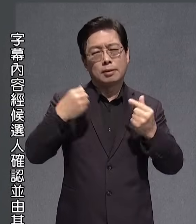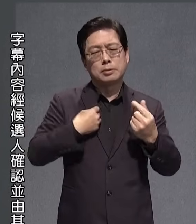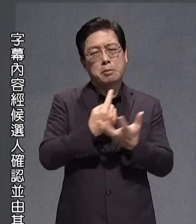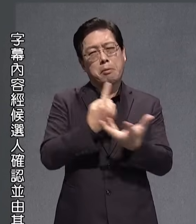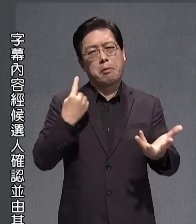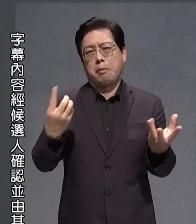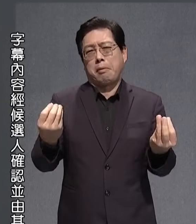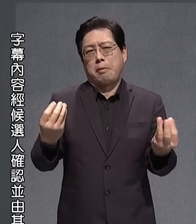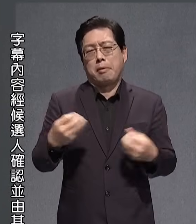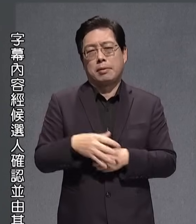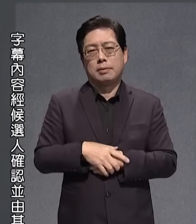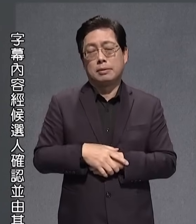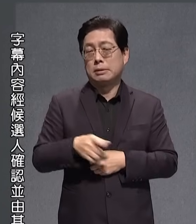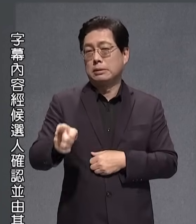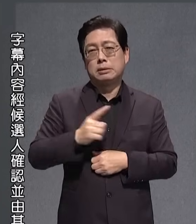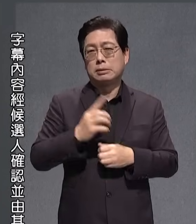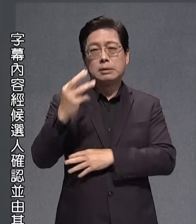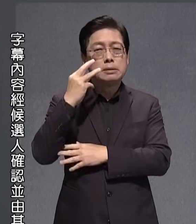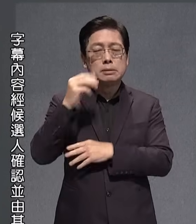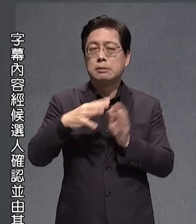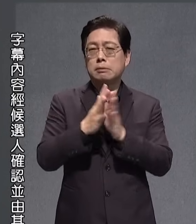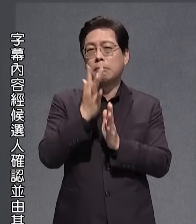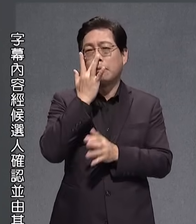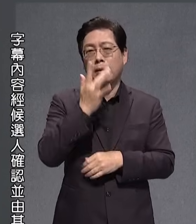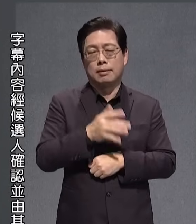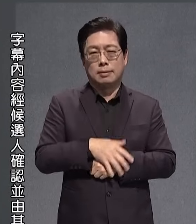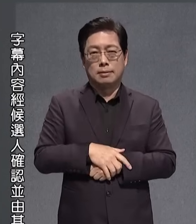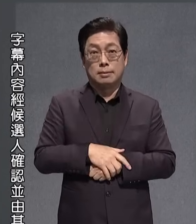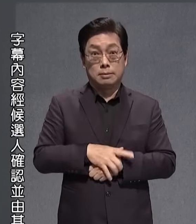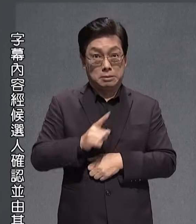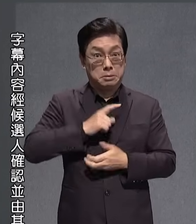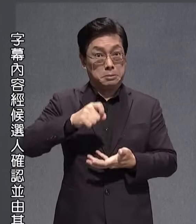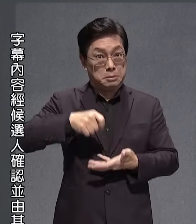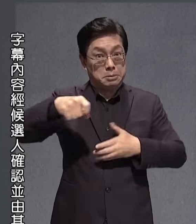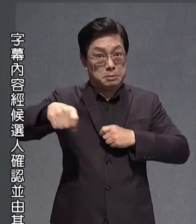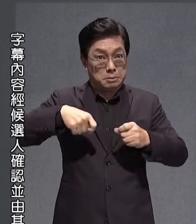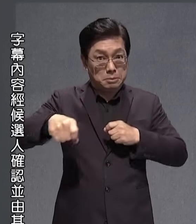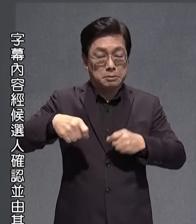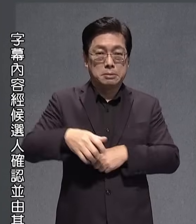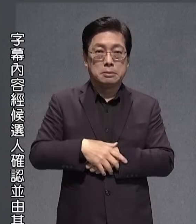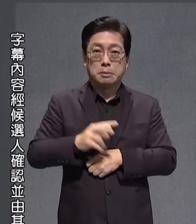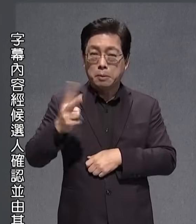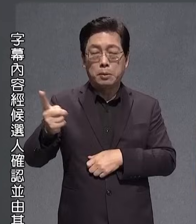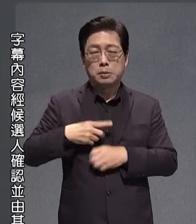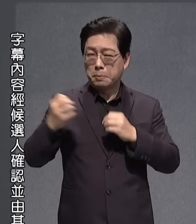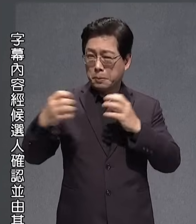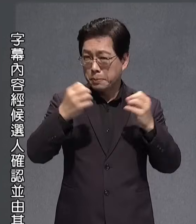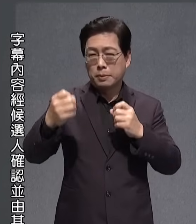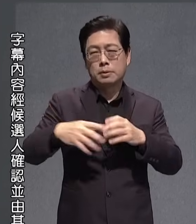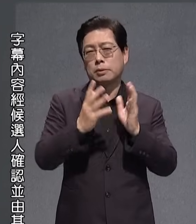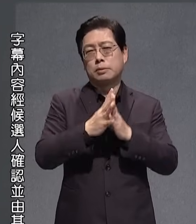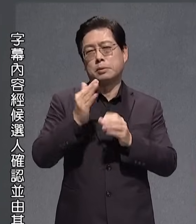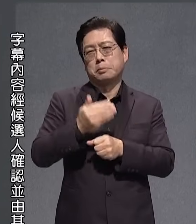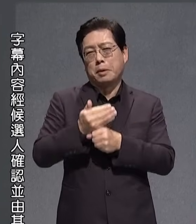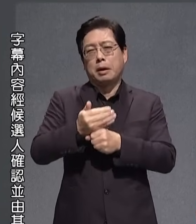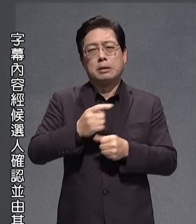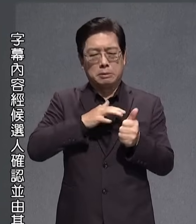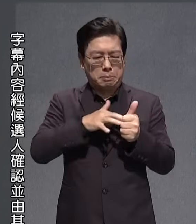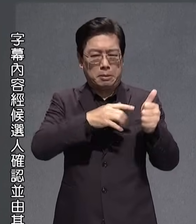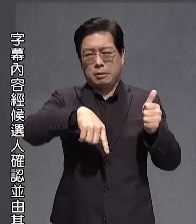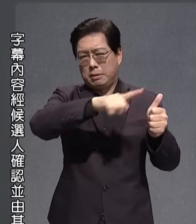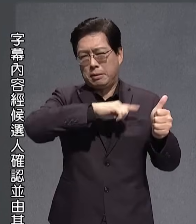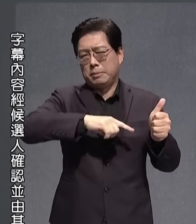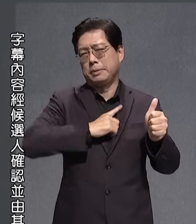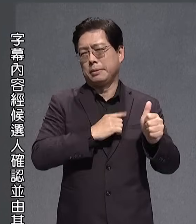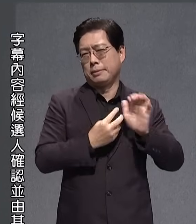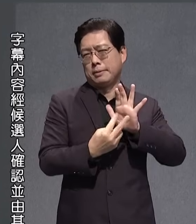啊，政治他是一个门外汉，他所提出来的政策或者迫使他的论述，通通都是马英九为首这些人的主